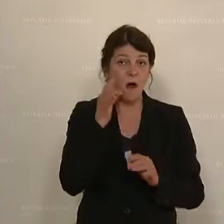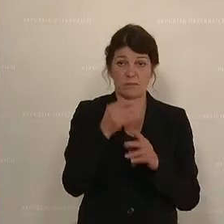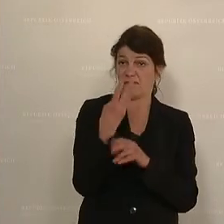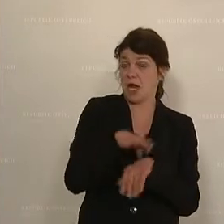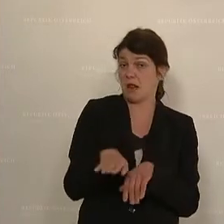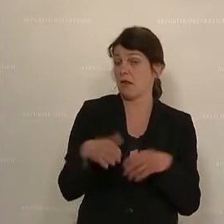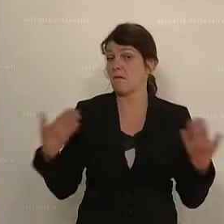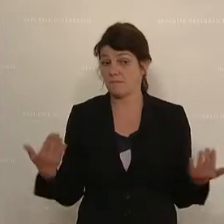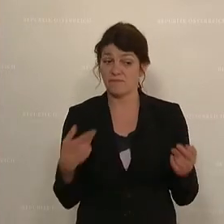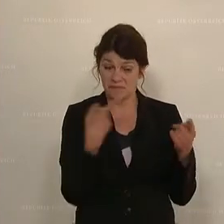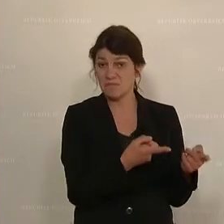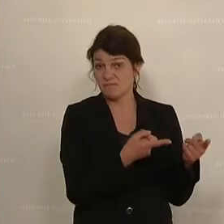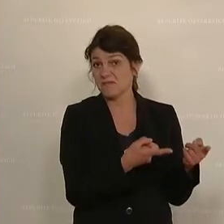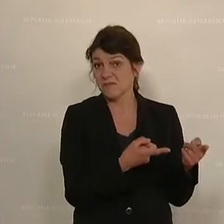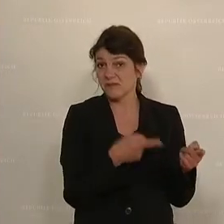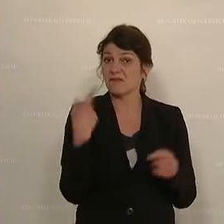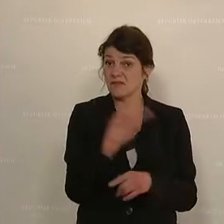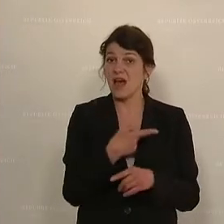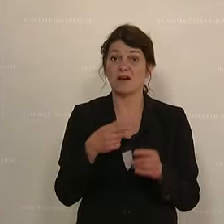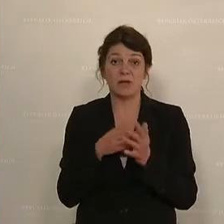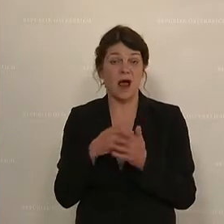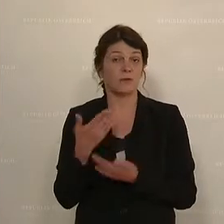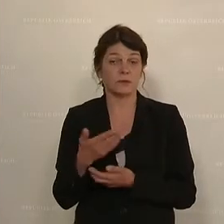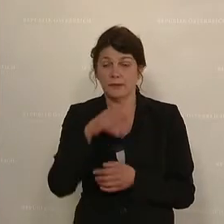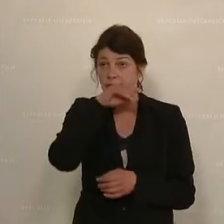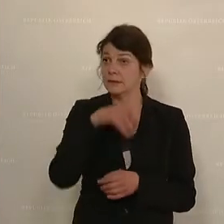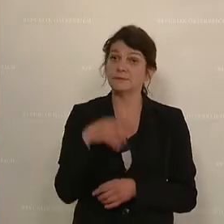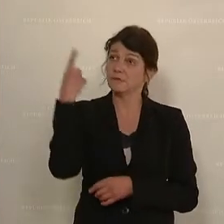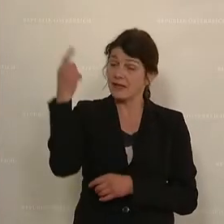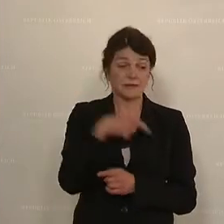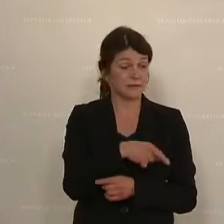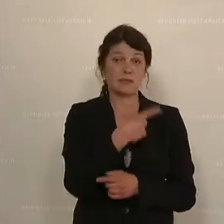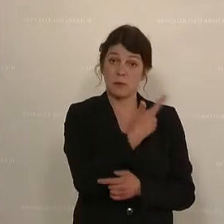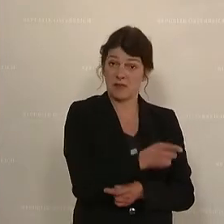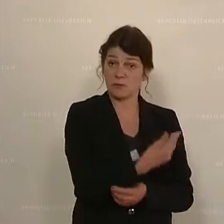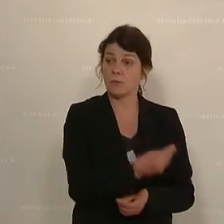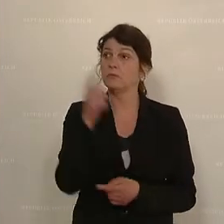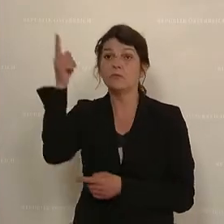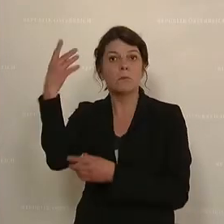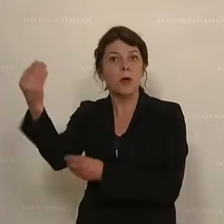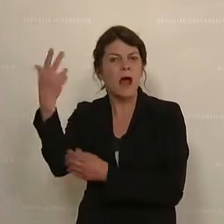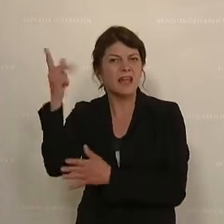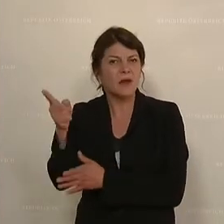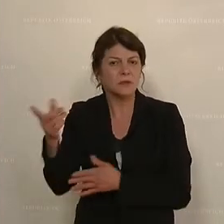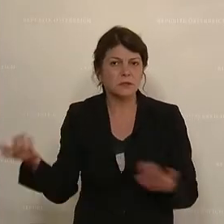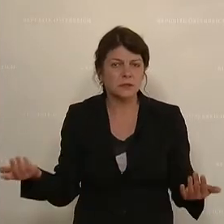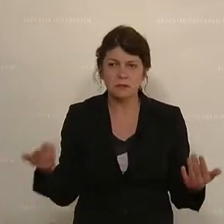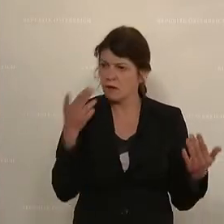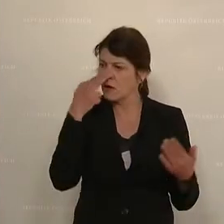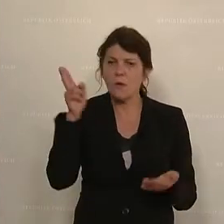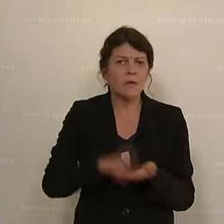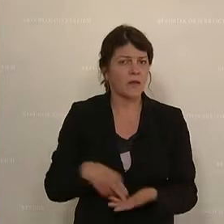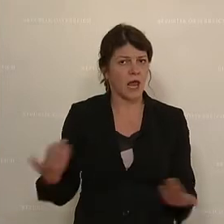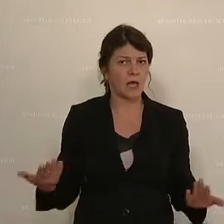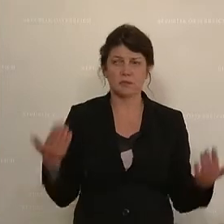Kindern, der würde im Gegensatz zu dieser Familie statt 2.000 8.000 Euro verdienen. Und es ist